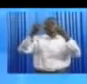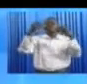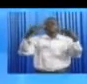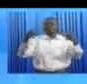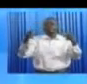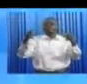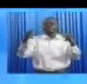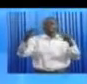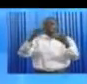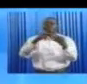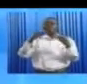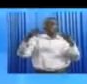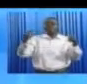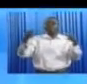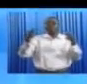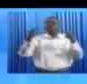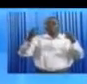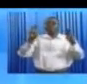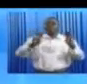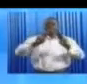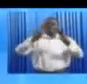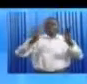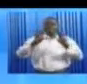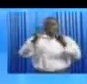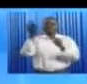au public. Reportage Tanga Kafando.